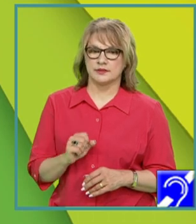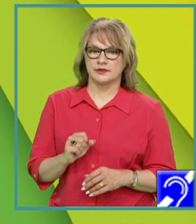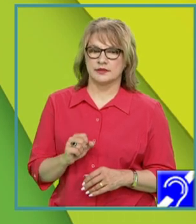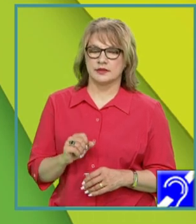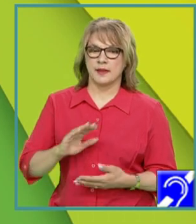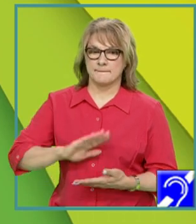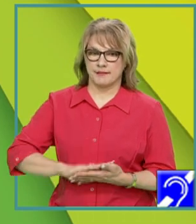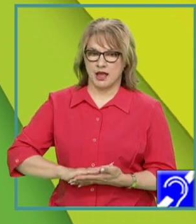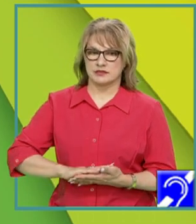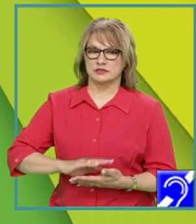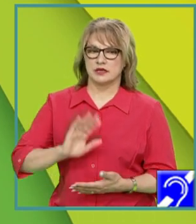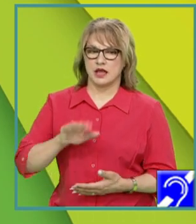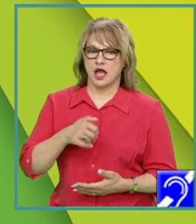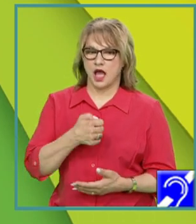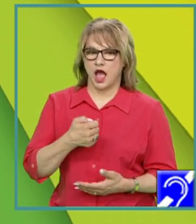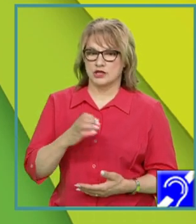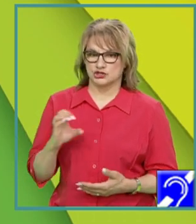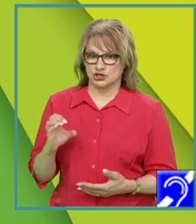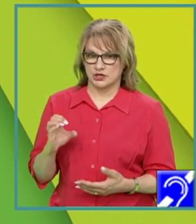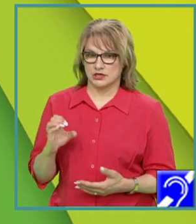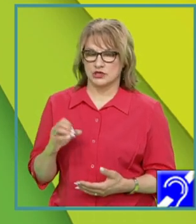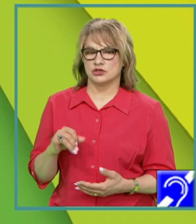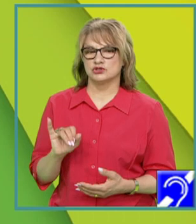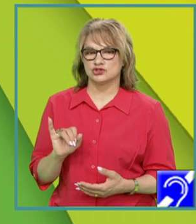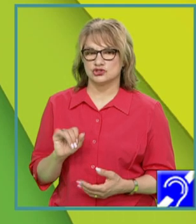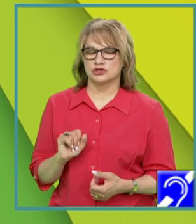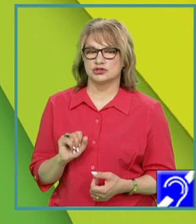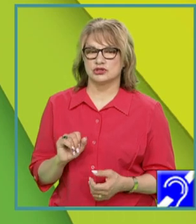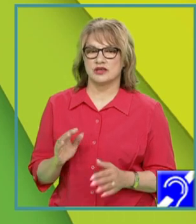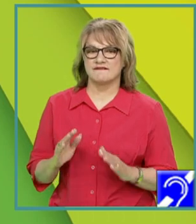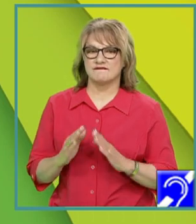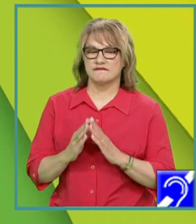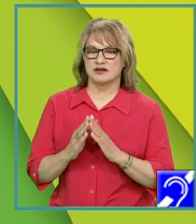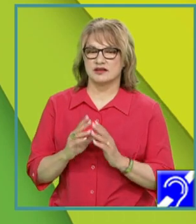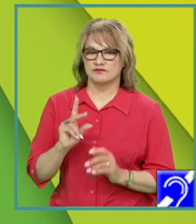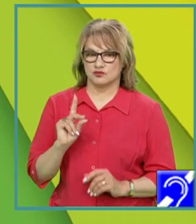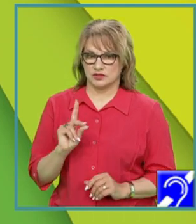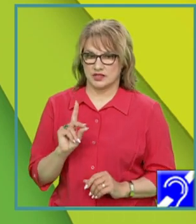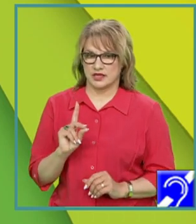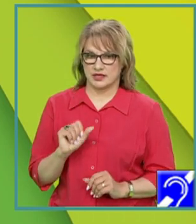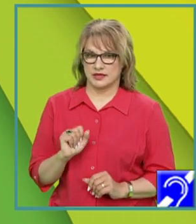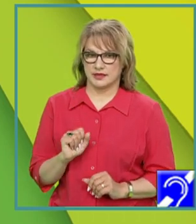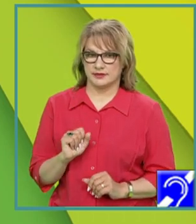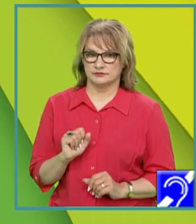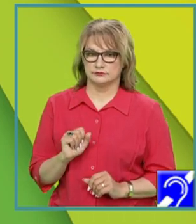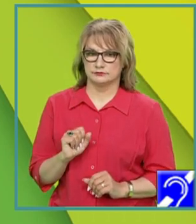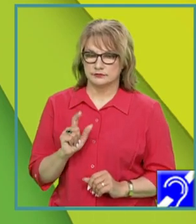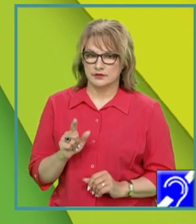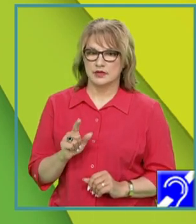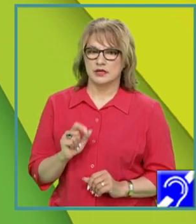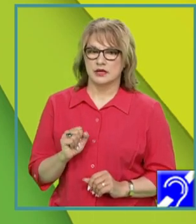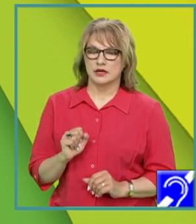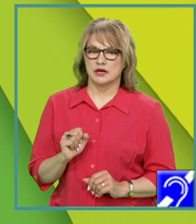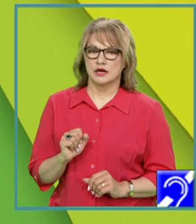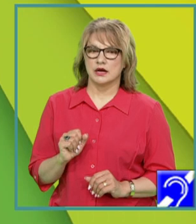de baza a ce și vârf Damme unghiul